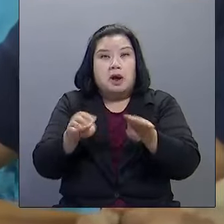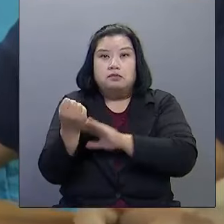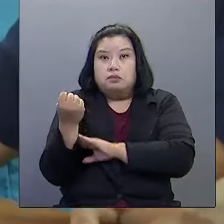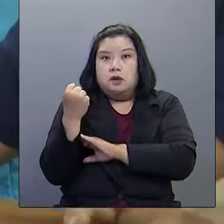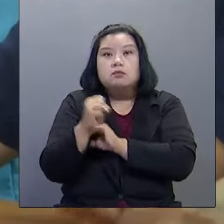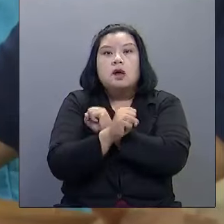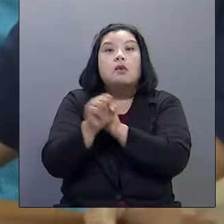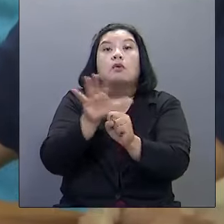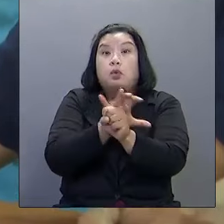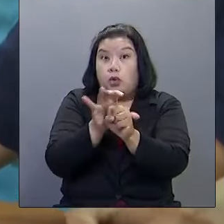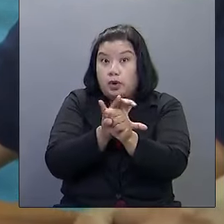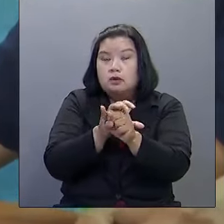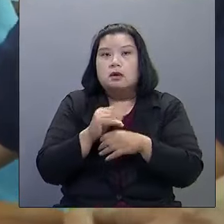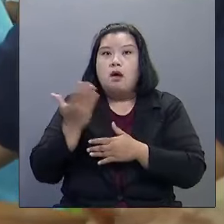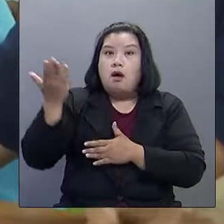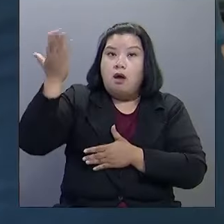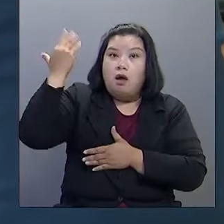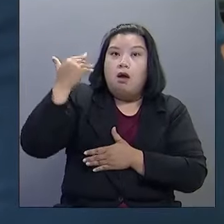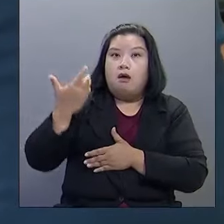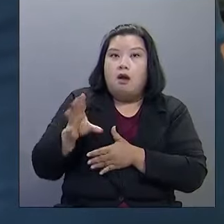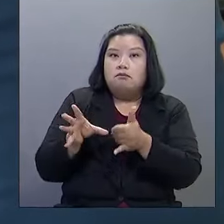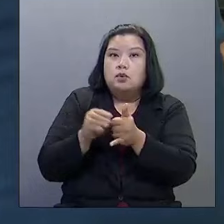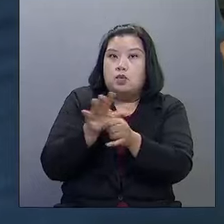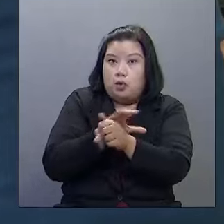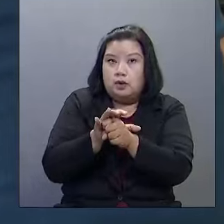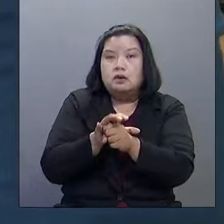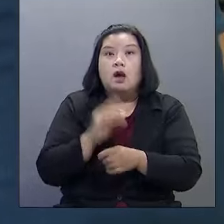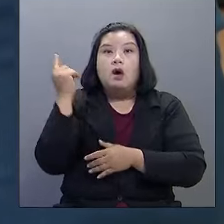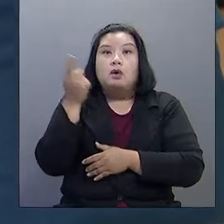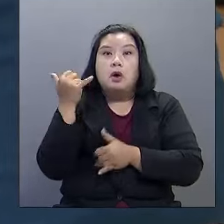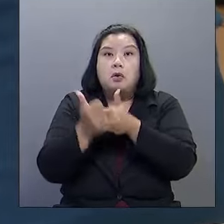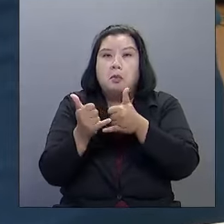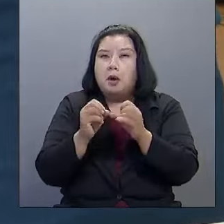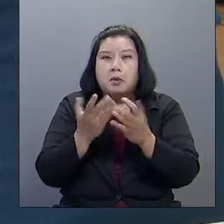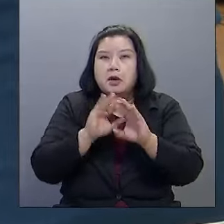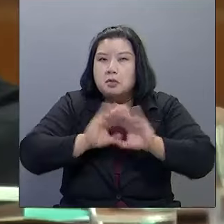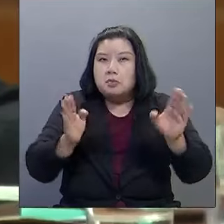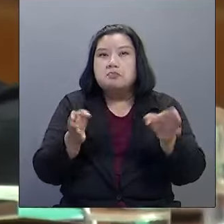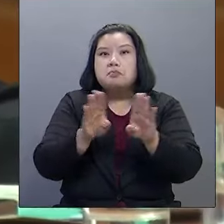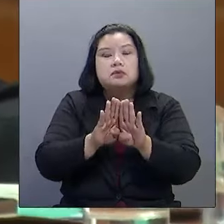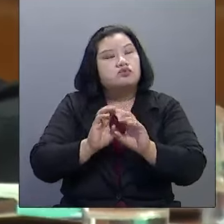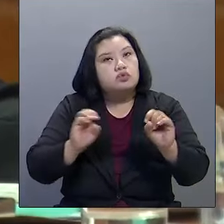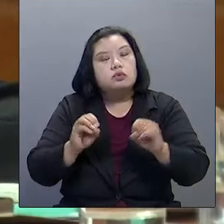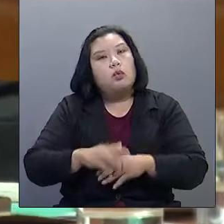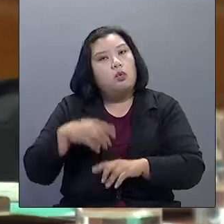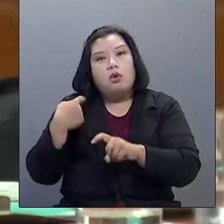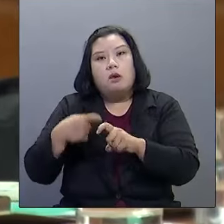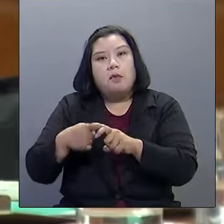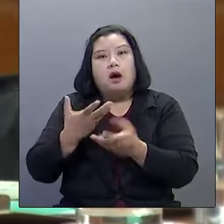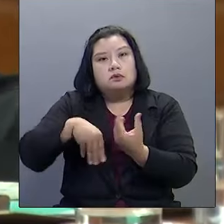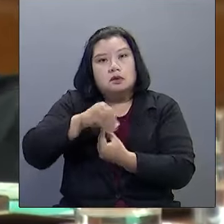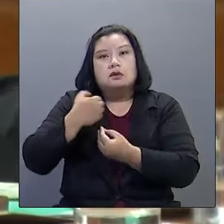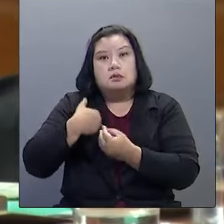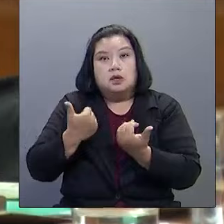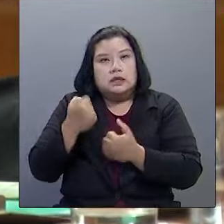โควิดค่ะเพราะว่าที่ผ่านมาเนี่ยระบาดแล้วต้องปิดหมู่บ้านท่องเที่ยวทำให้ได้รับผลกระทบอย่างหนักซึ่งจะนำมาใช้เป็นบท